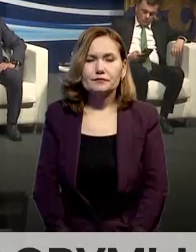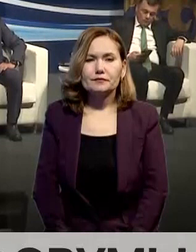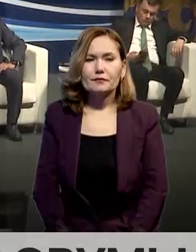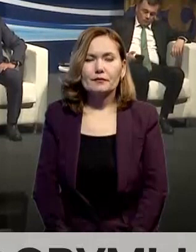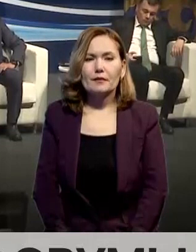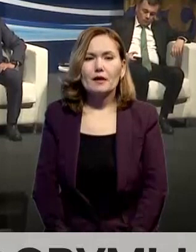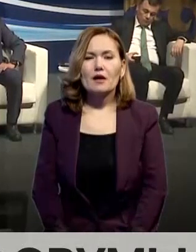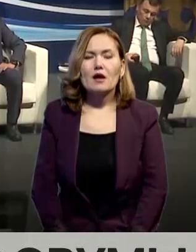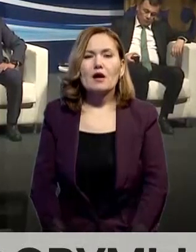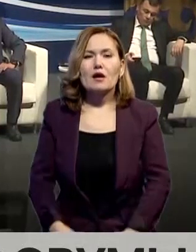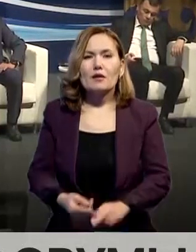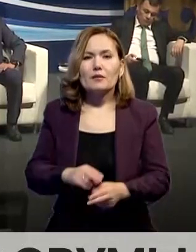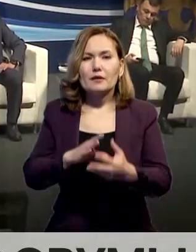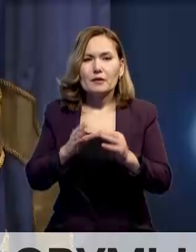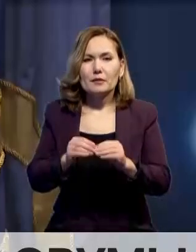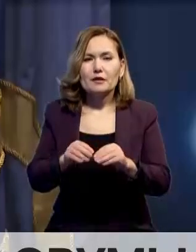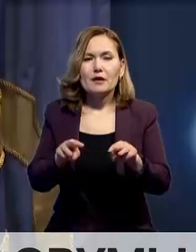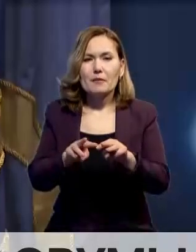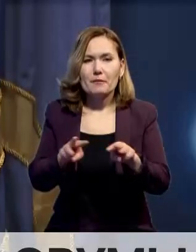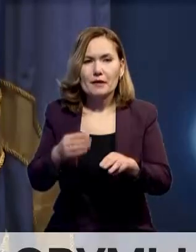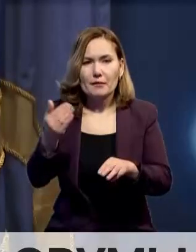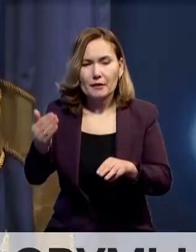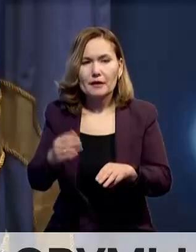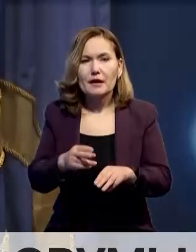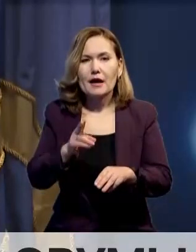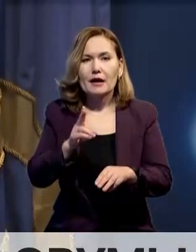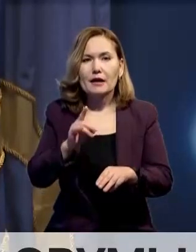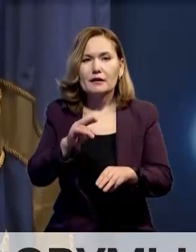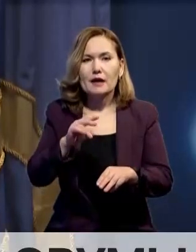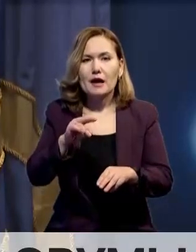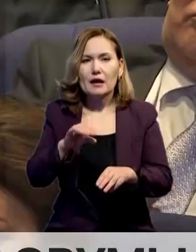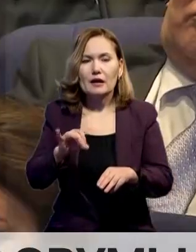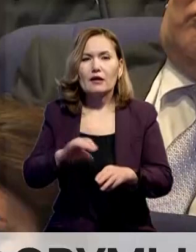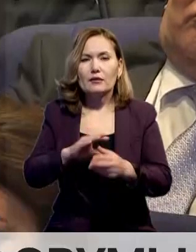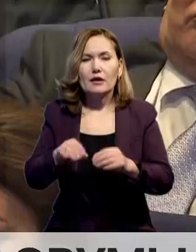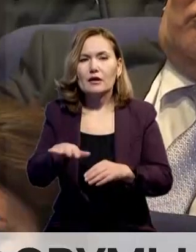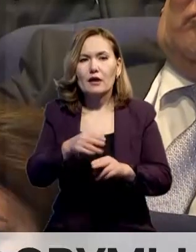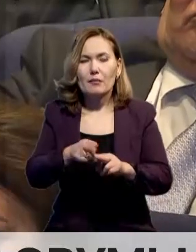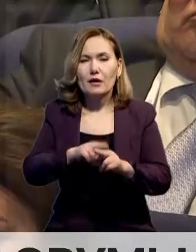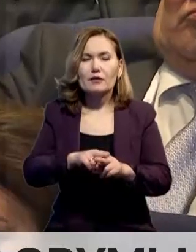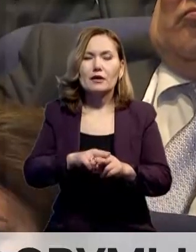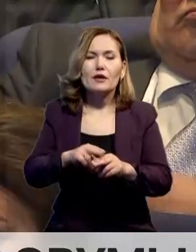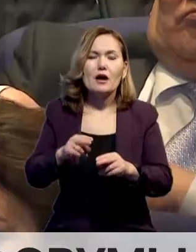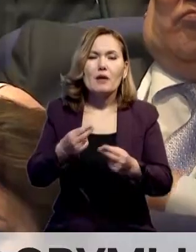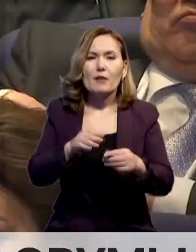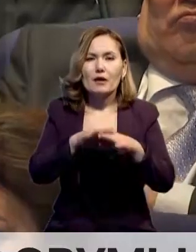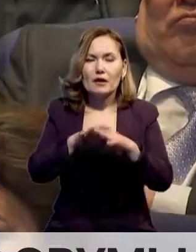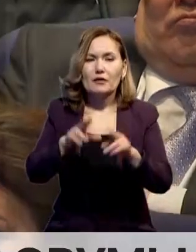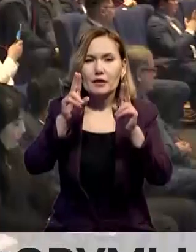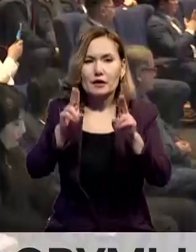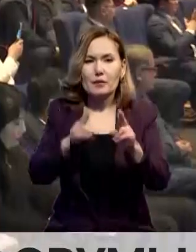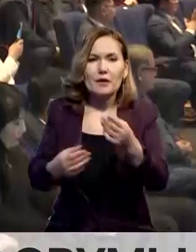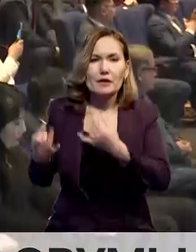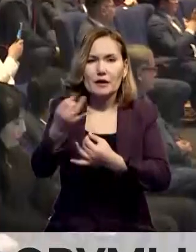Ол ақпарат және қоғамдық даму министрі Дархан Қыдырәлі аймақтағы басылымдарды қаржыландыру тетігі мен ережелерді қайта